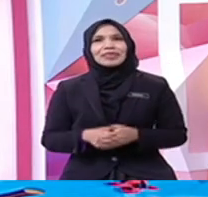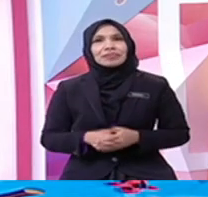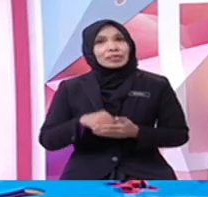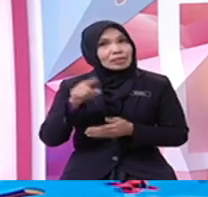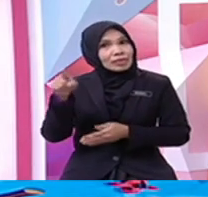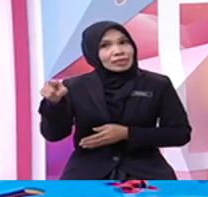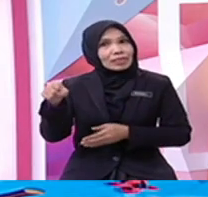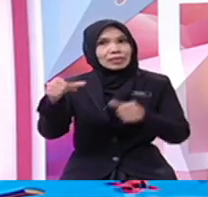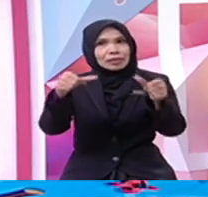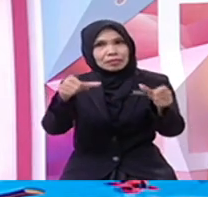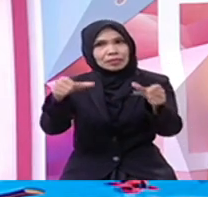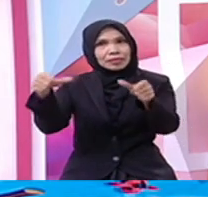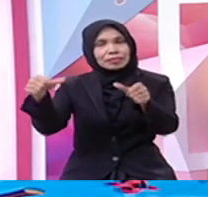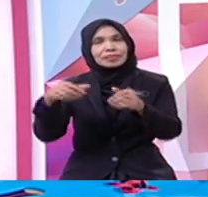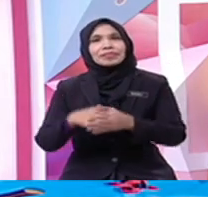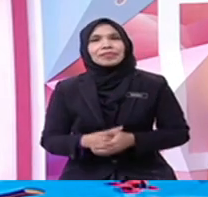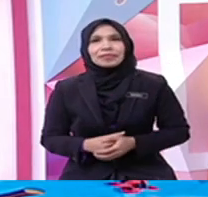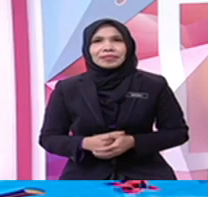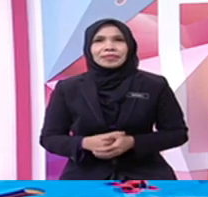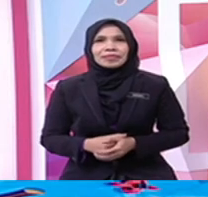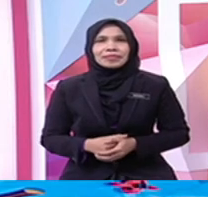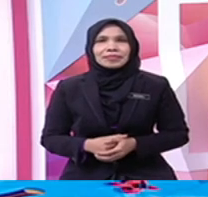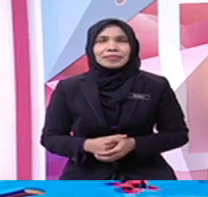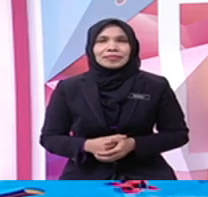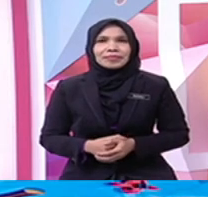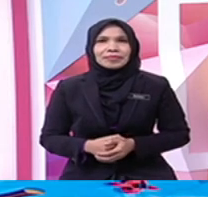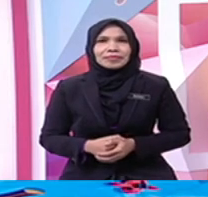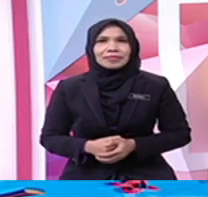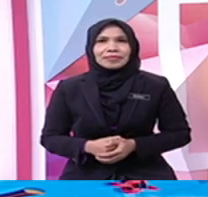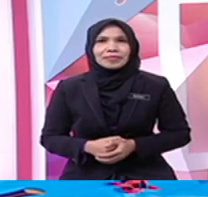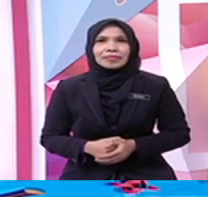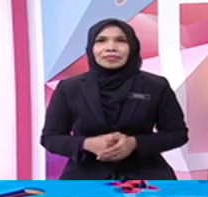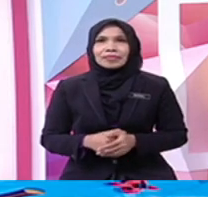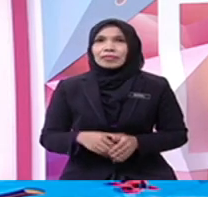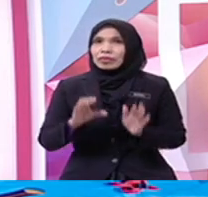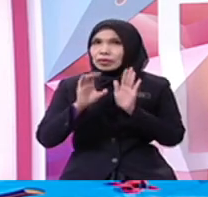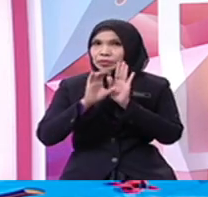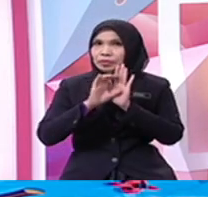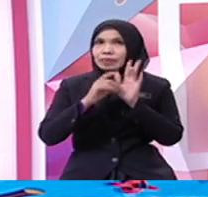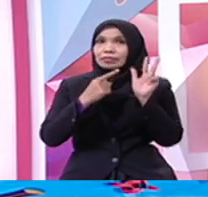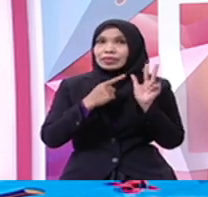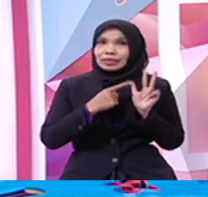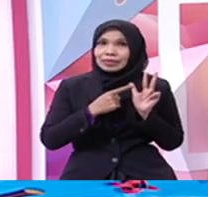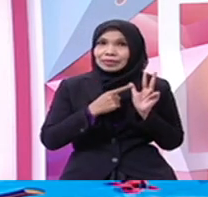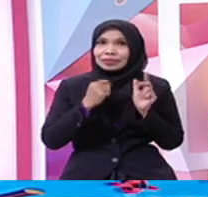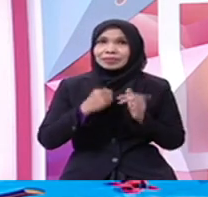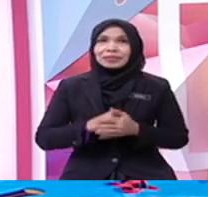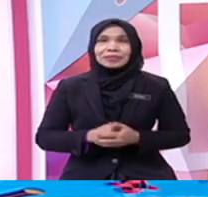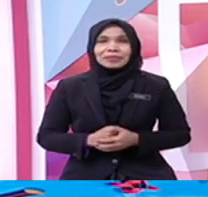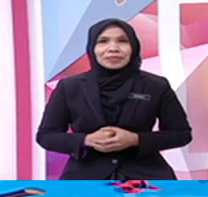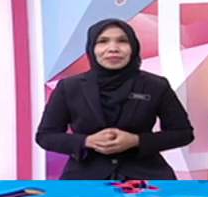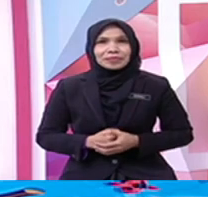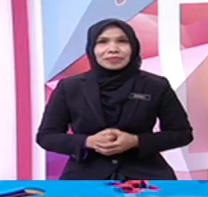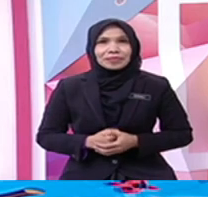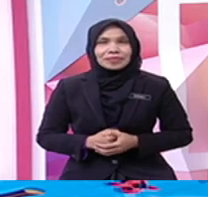Sebab Dia menyemangati Tidur yang cukup baik Kambang yang ketiga orang-orang ini gempa Apakah ini